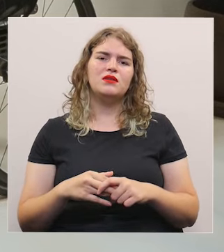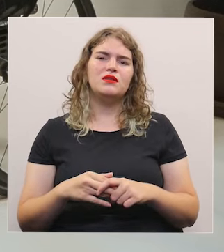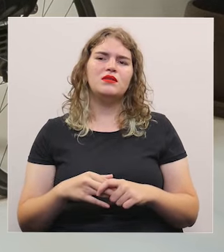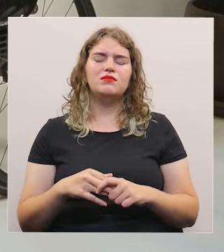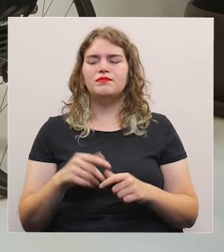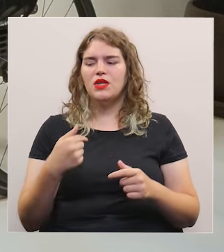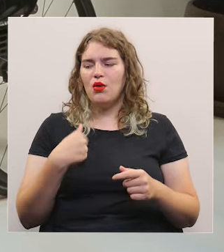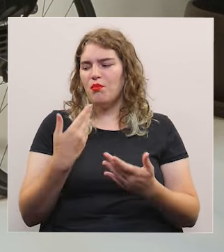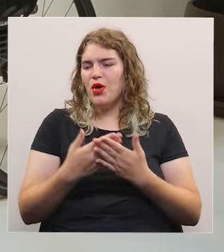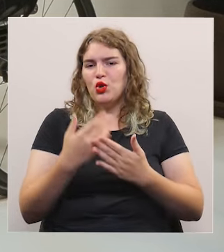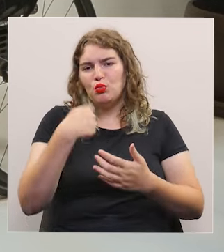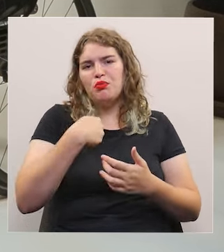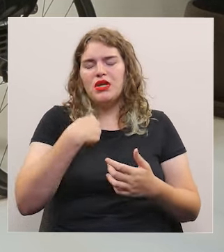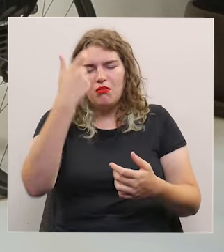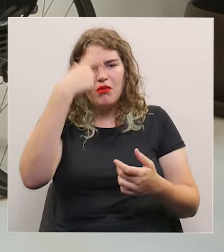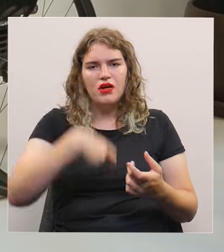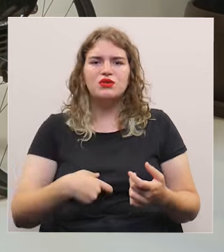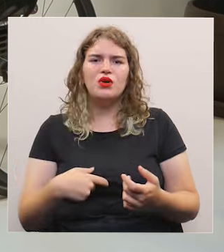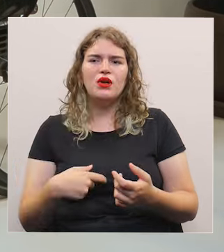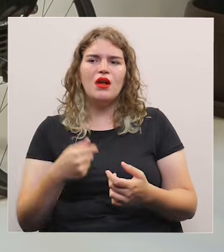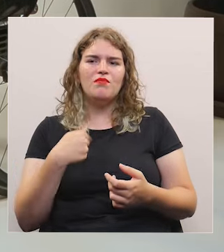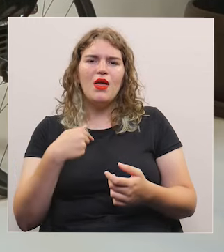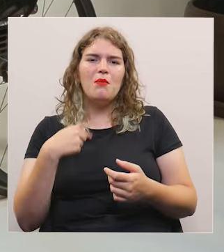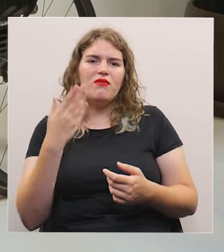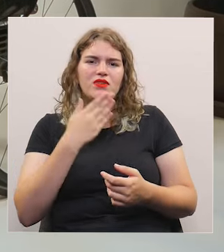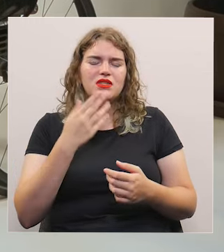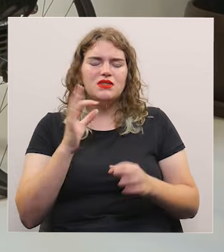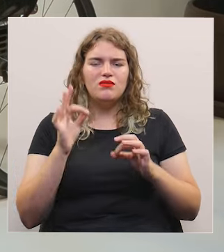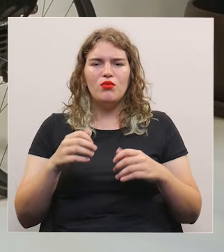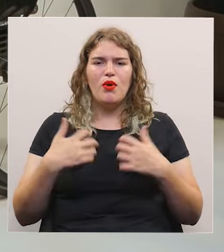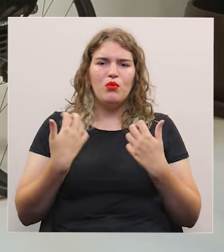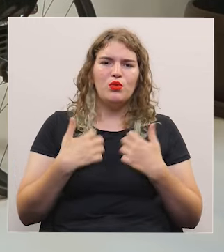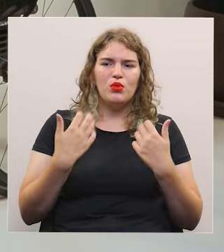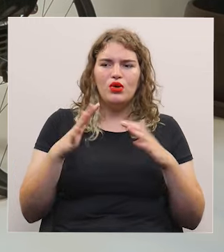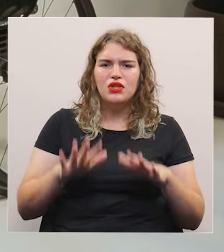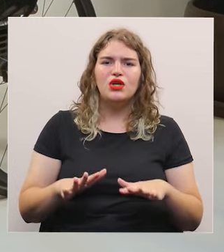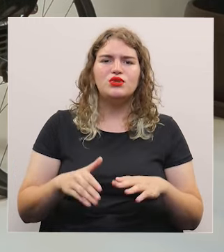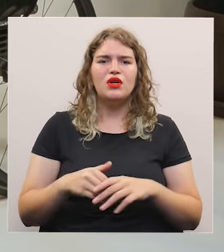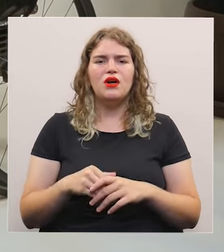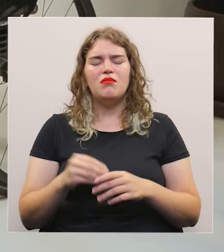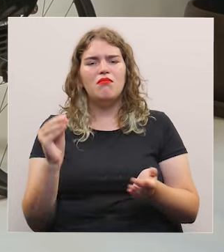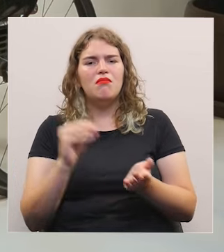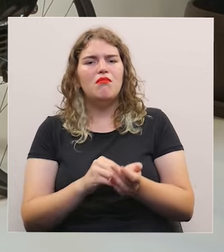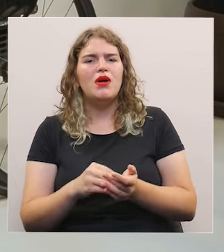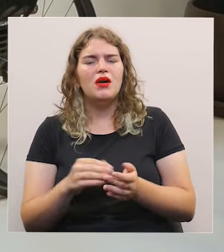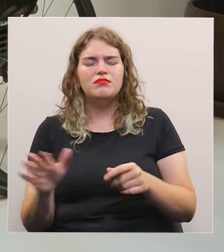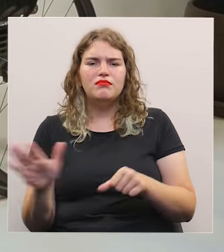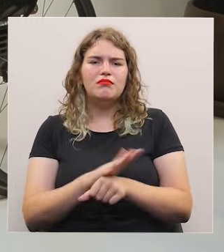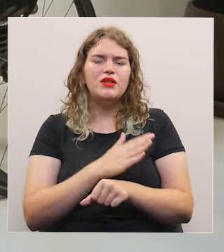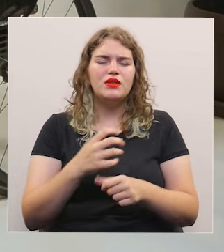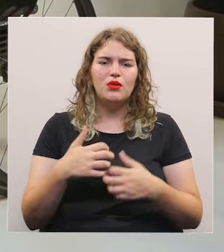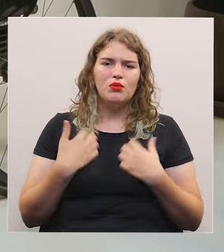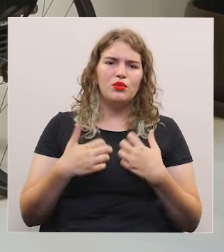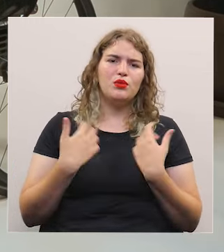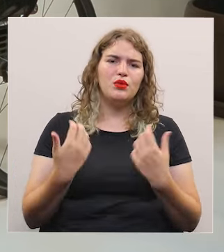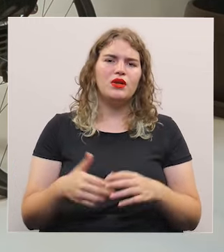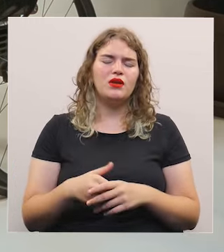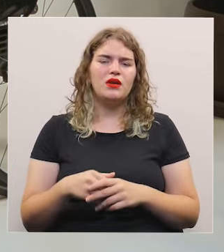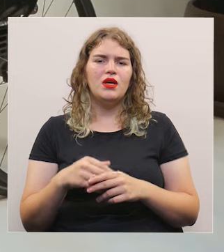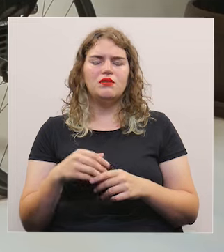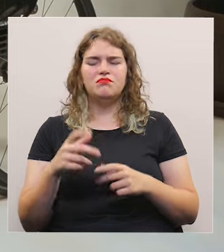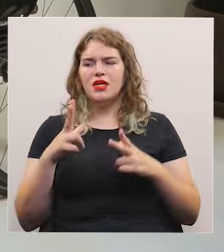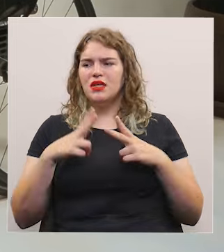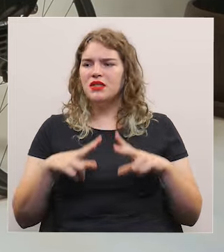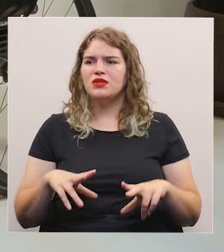sau cel puțin în cazul meu, eu am învățat să fiu mai bucuros așa, mai plin de bucurie,